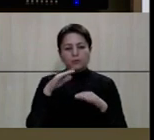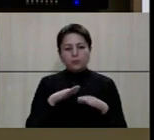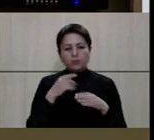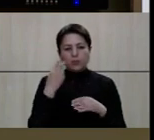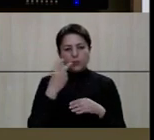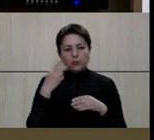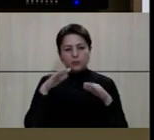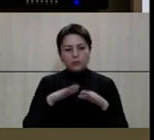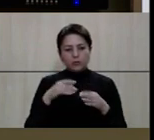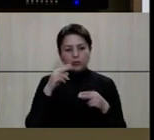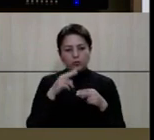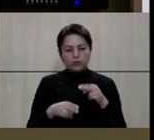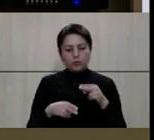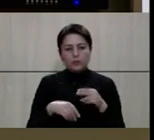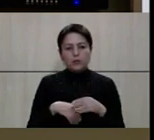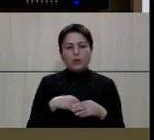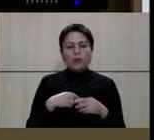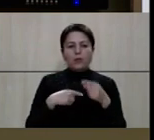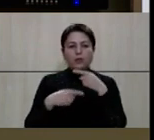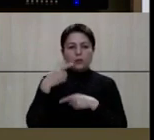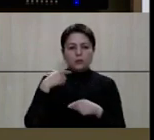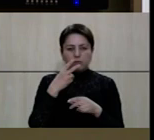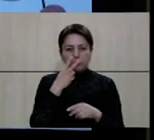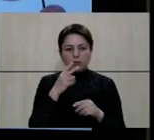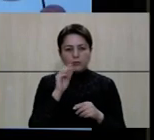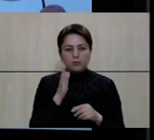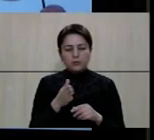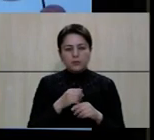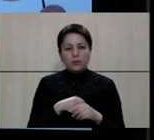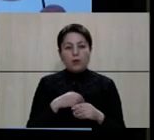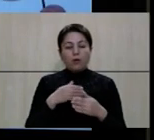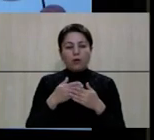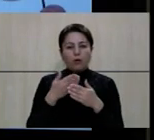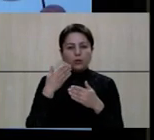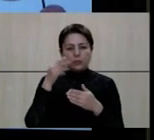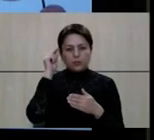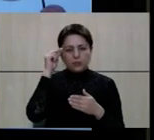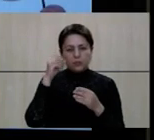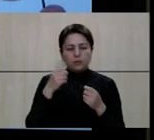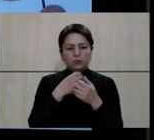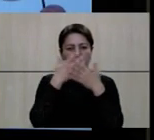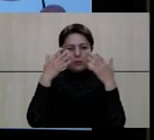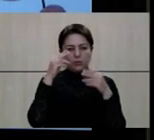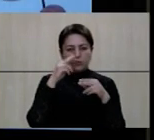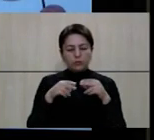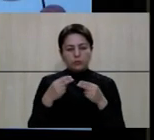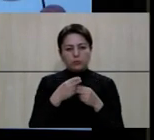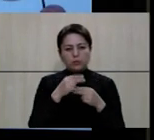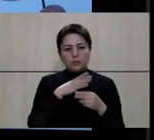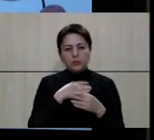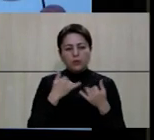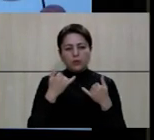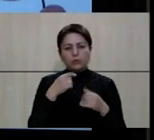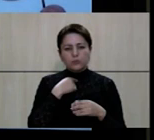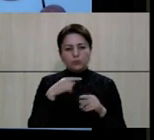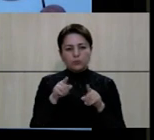muhitga tushganda tushish yuzasidan qaytishini kuzatamiz. Demak, o'tgan darslarda biz yorug'likning tushishini o'rganib bo'ldik. Ana endi